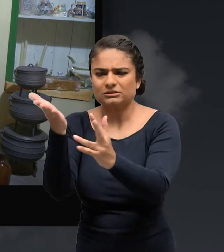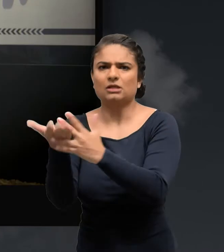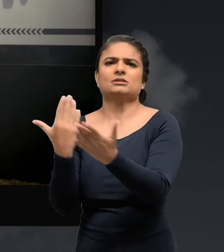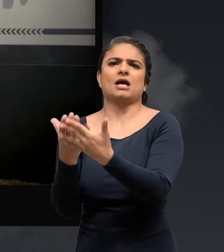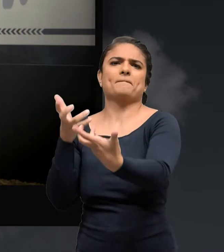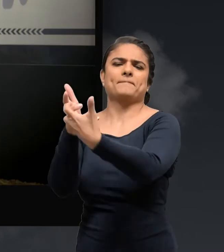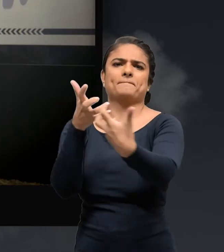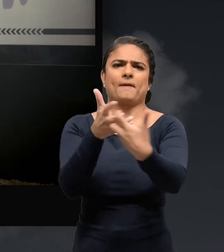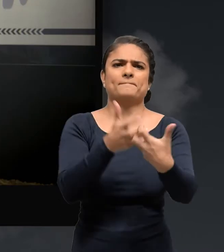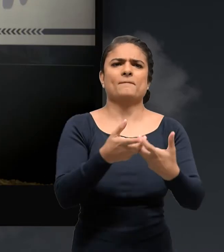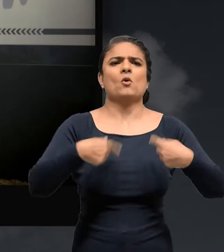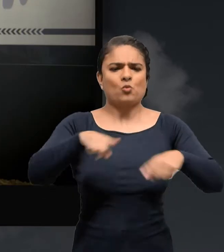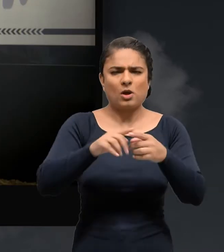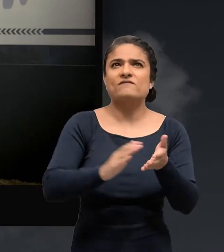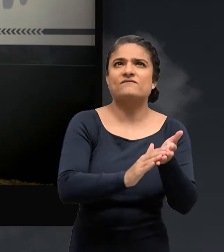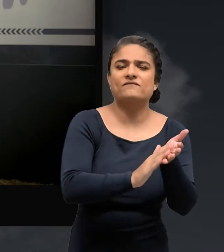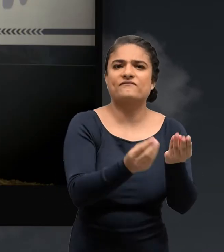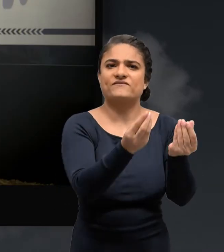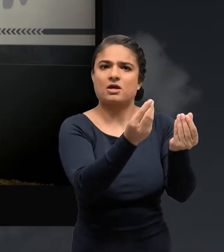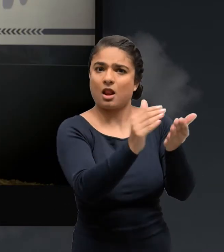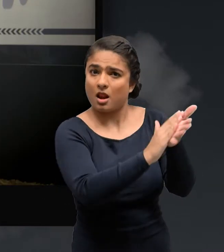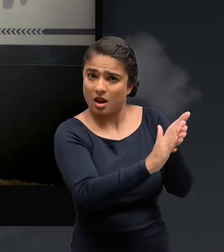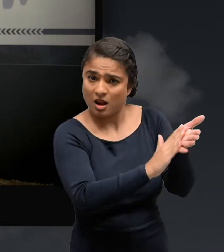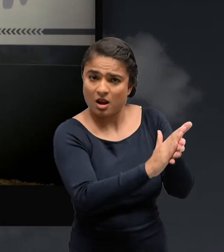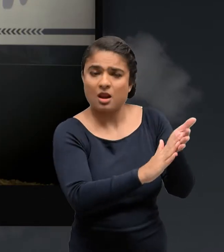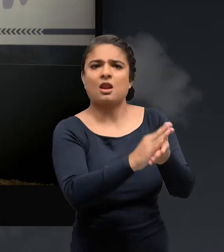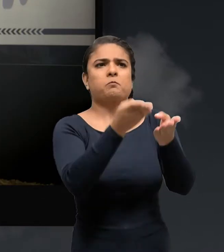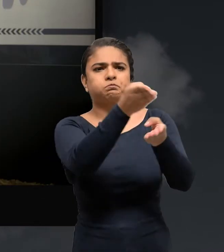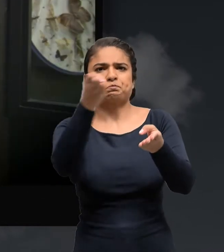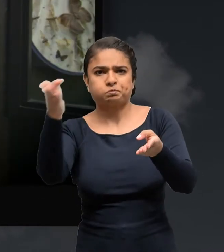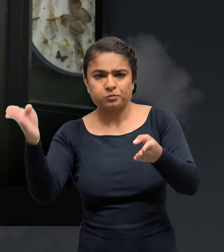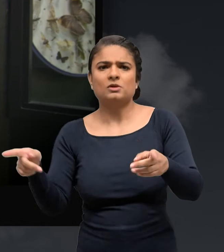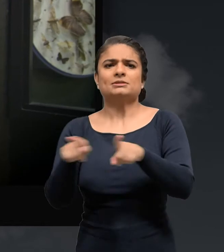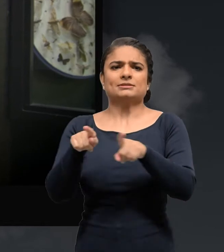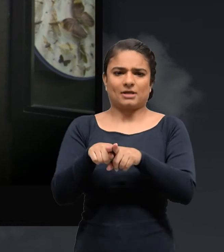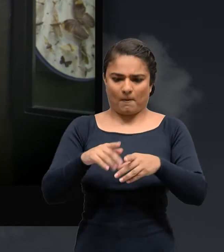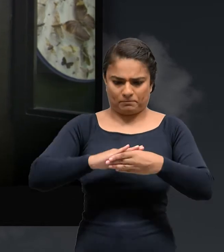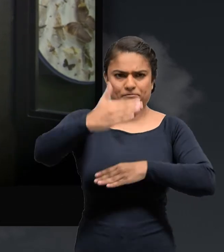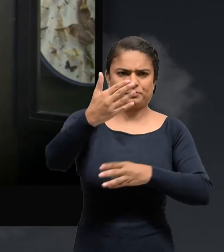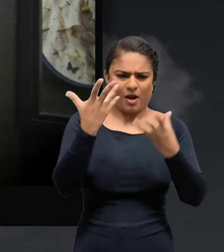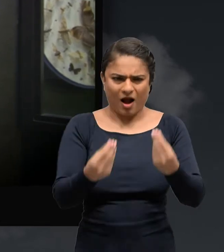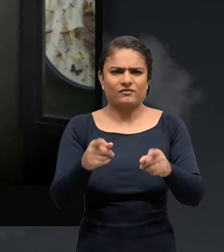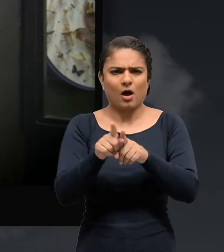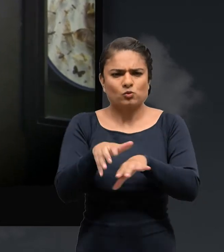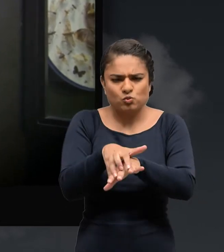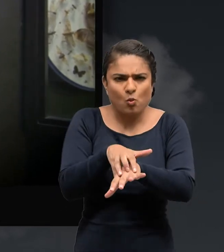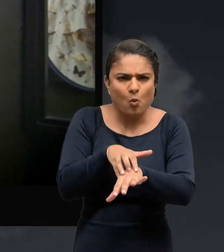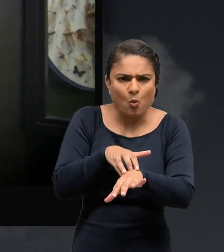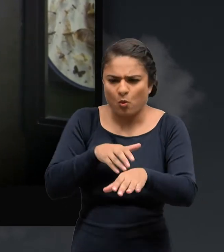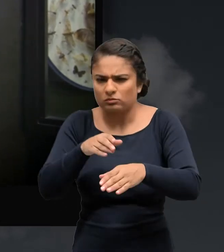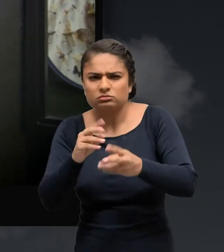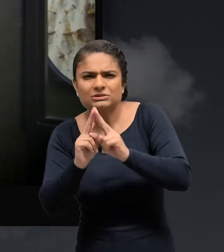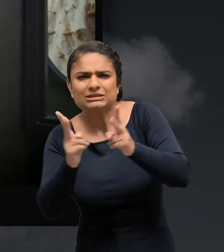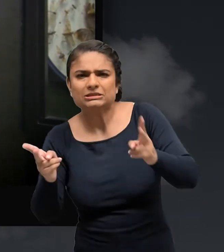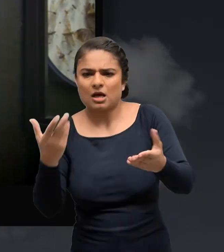Ja, en dan die tas op die oomblik waar daar spesiale kabinette kan oopgemaak word sodat almal nie kan vat daarin. Two different